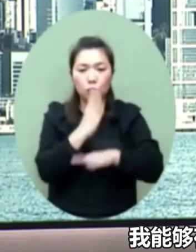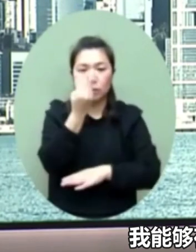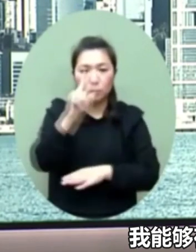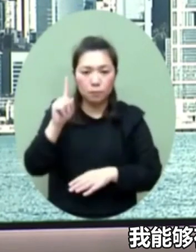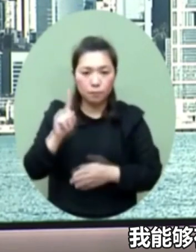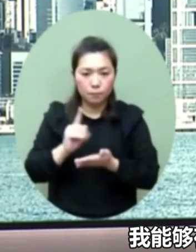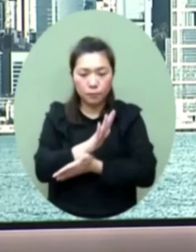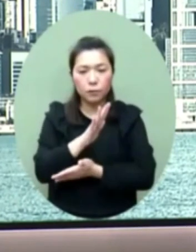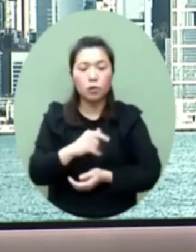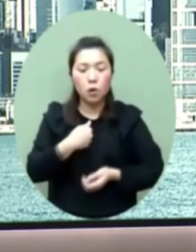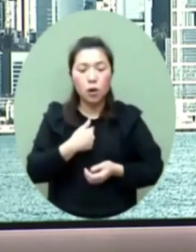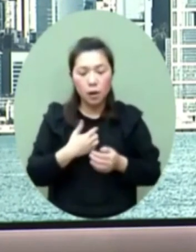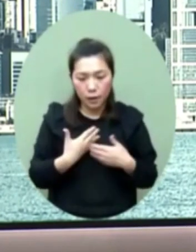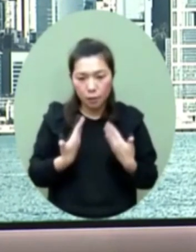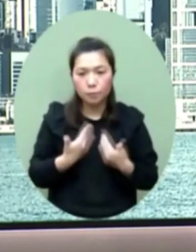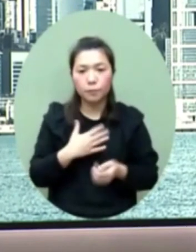光荣。